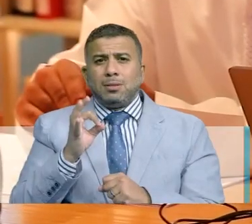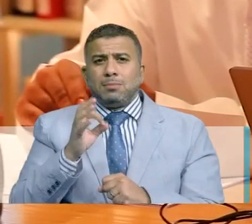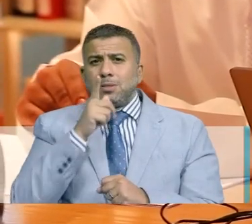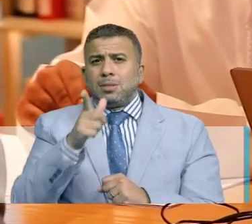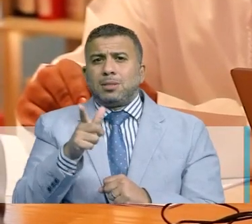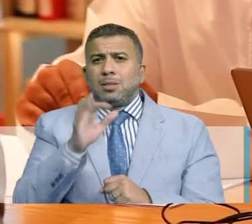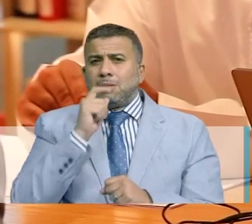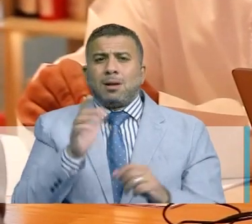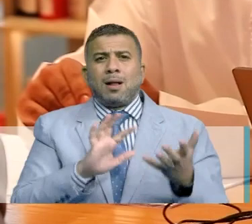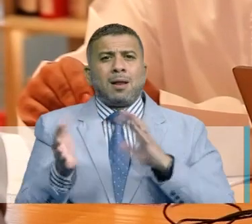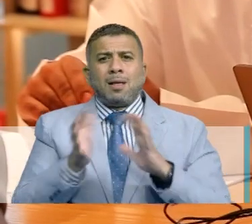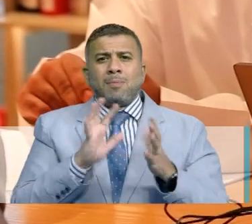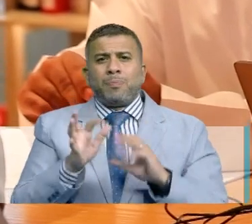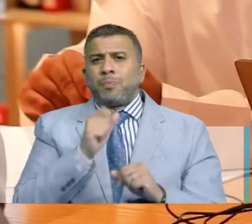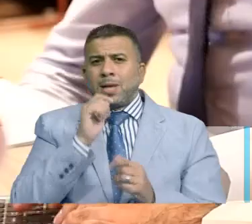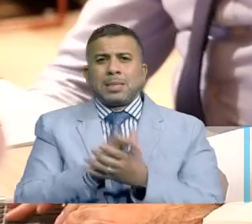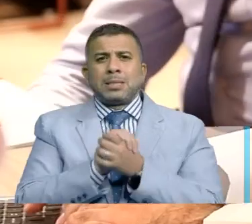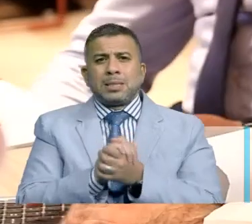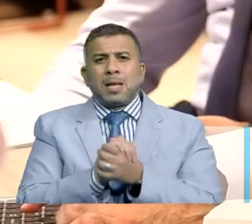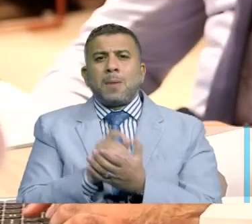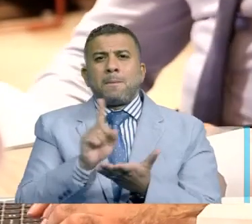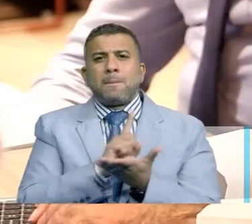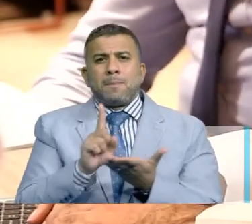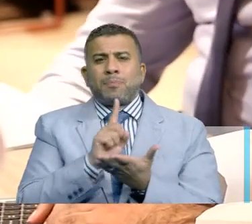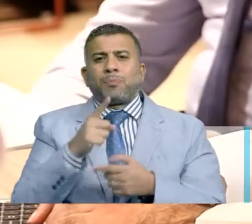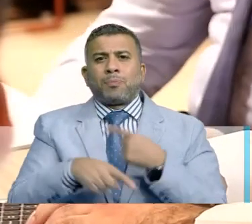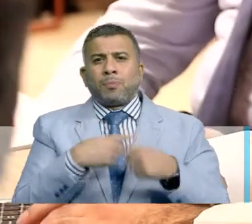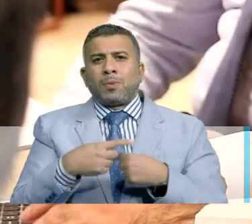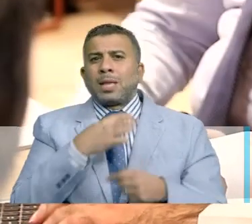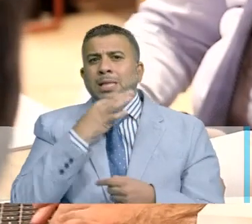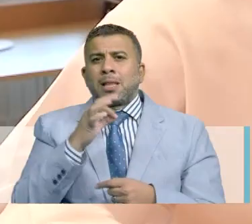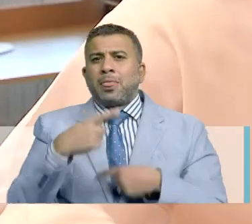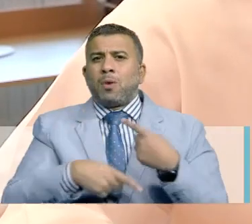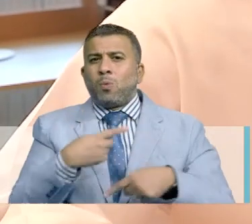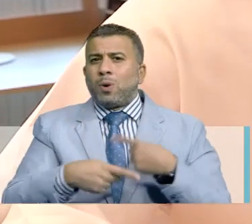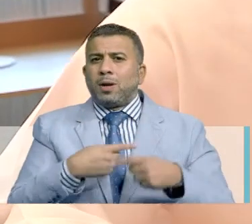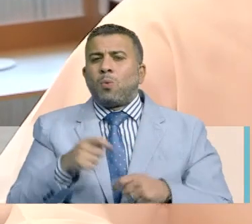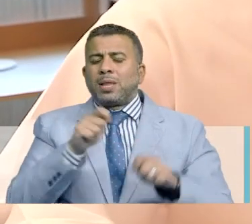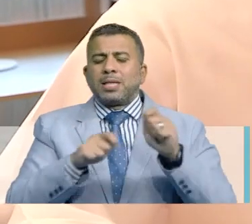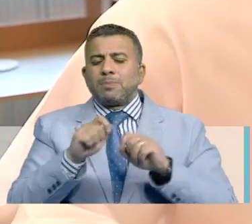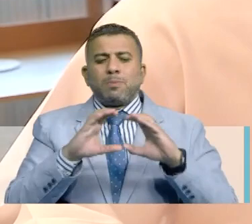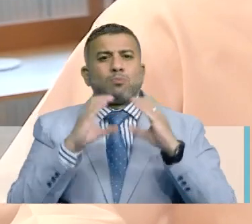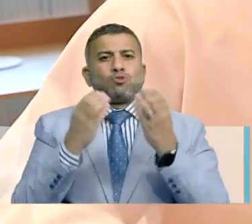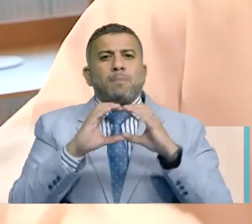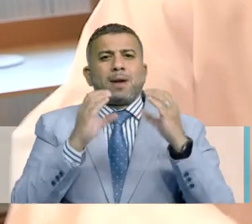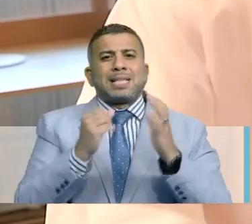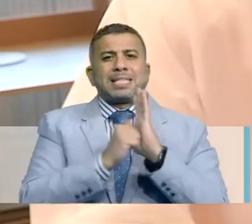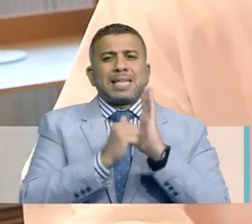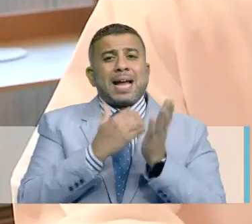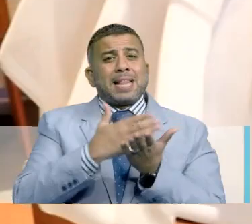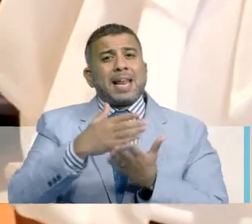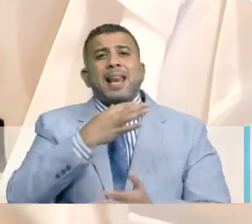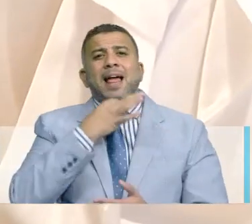وضع اليه للمواد صديقتي للبيئه والمستدامه والتحديث الدوري لها وتصميم